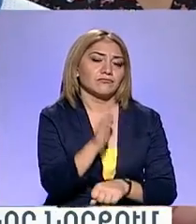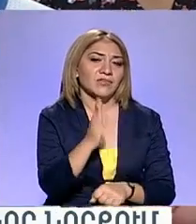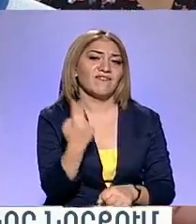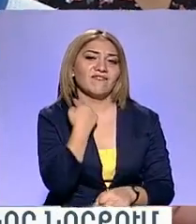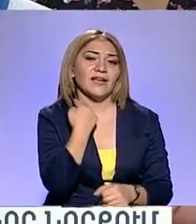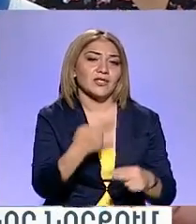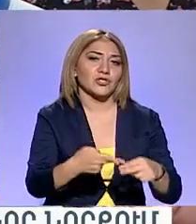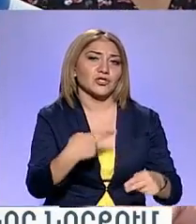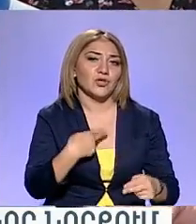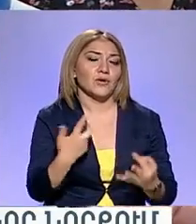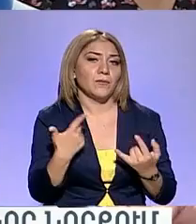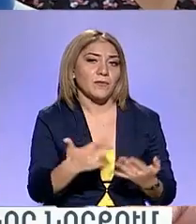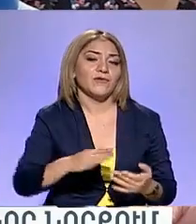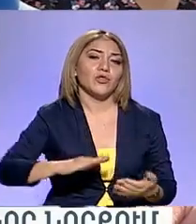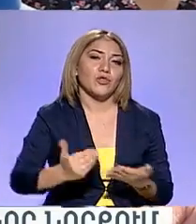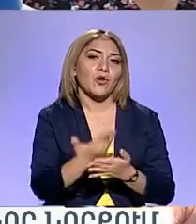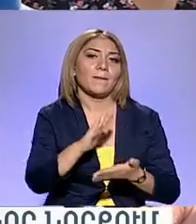վնասների հատուցում և նոր